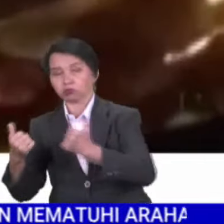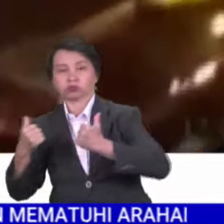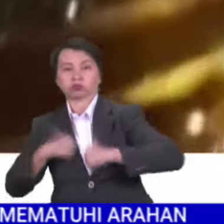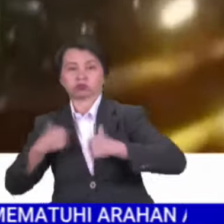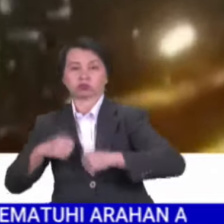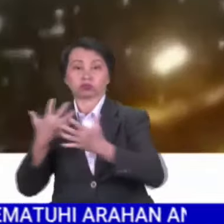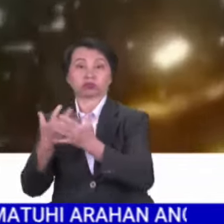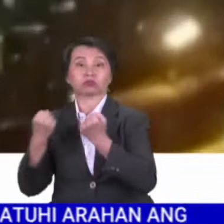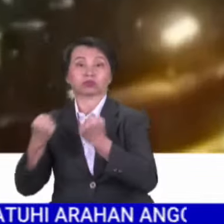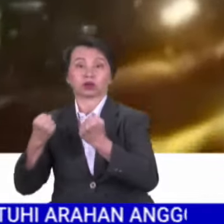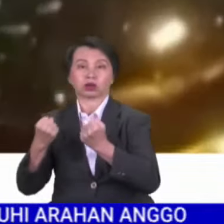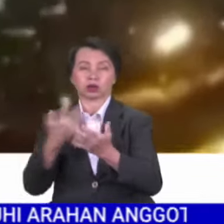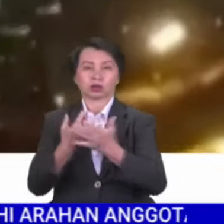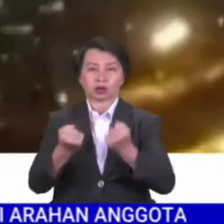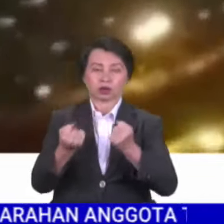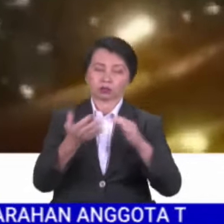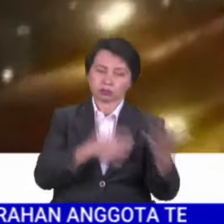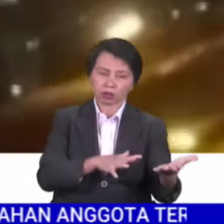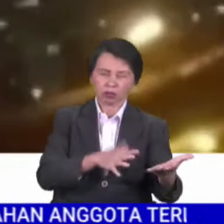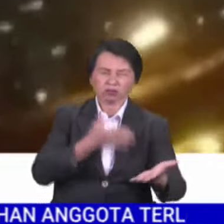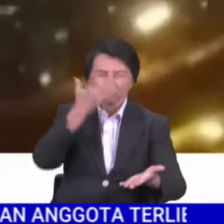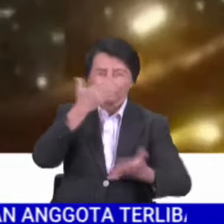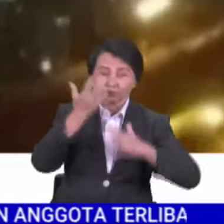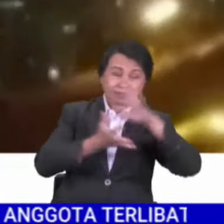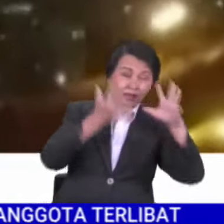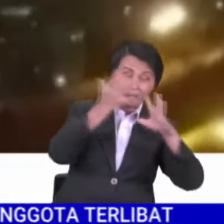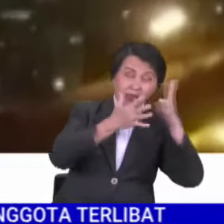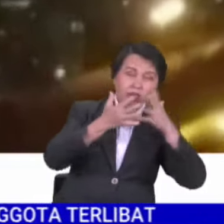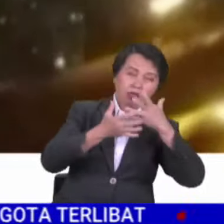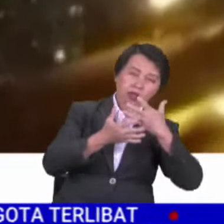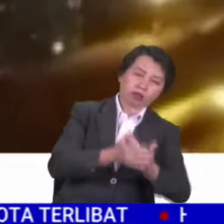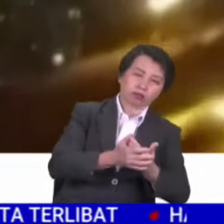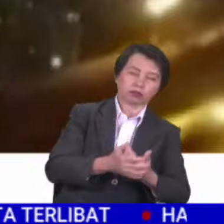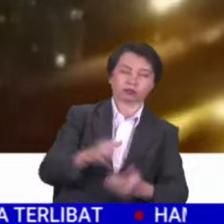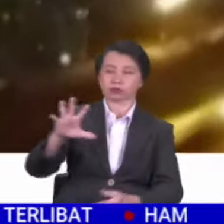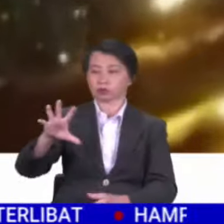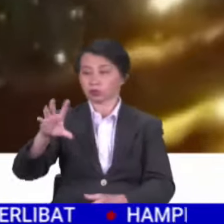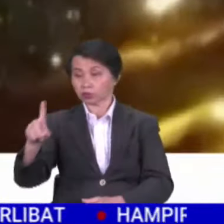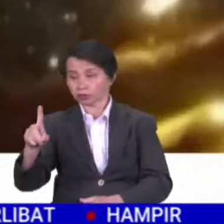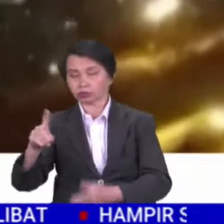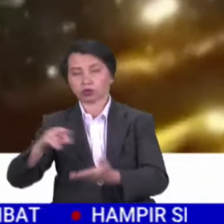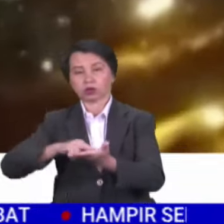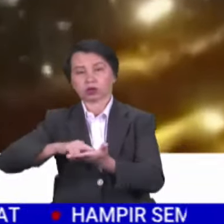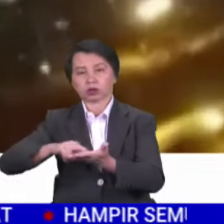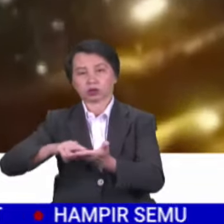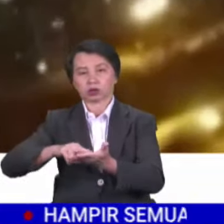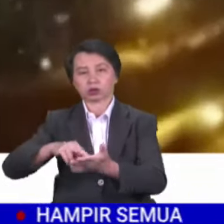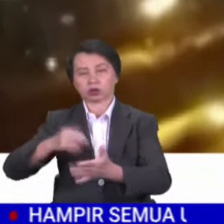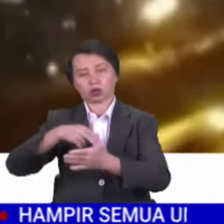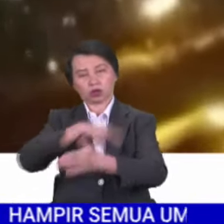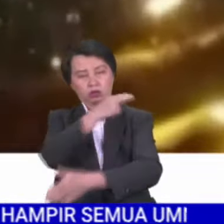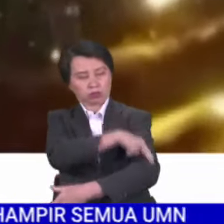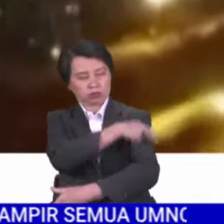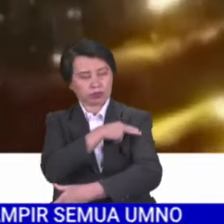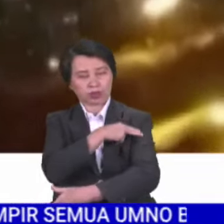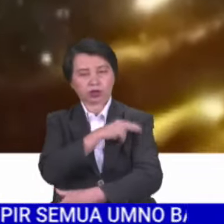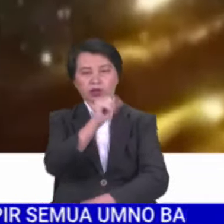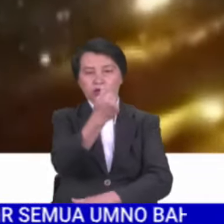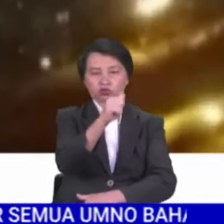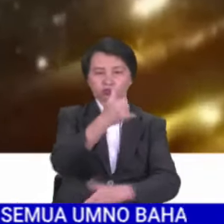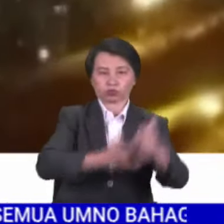penjara itu. Banduan yang baru dipercayai terhidu asap tebal, sementara 51 dirawat sebagai pesakit luar dan 10